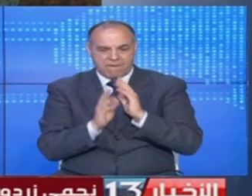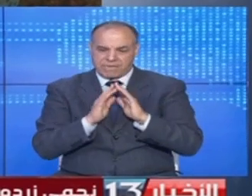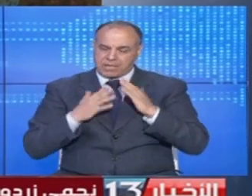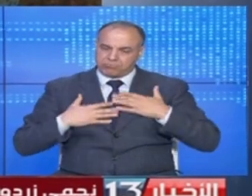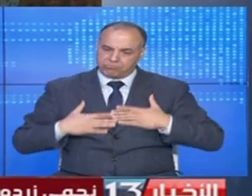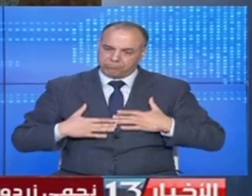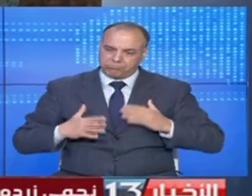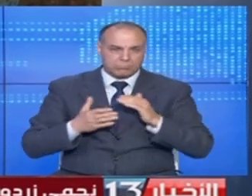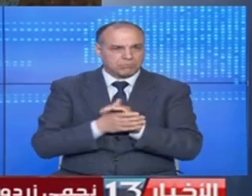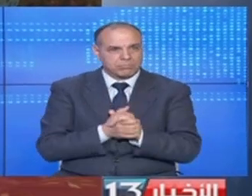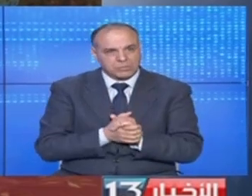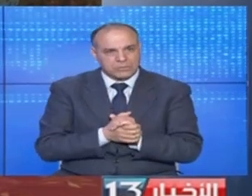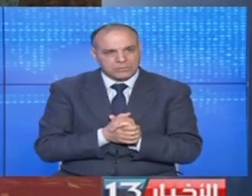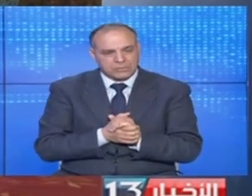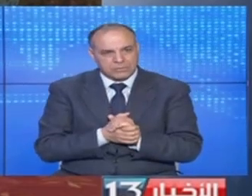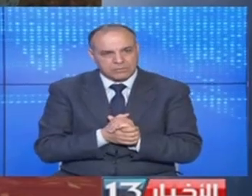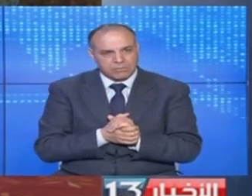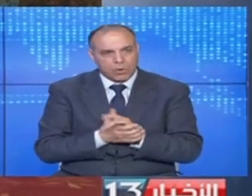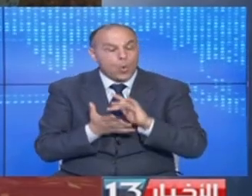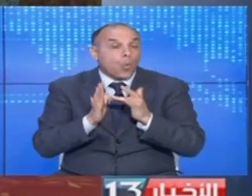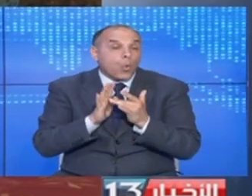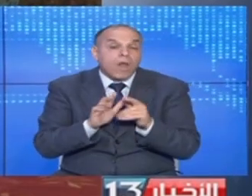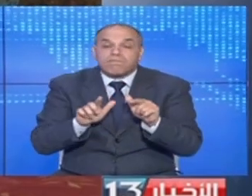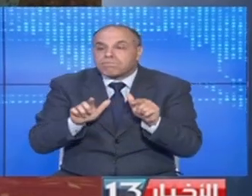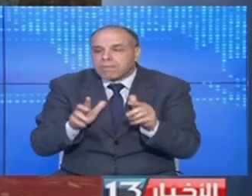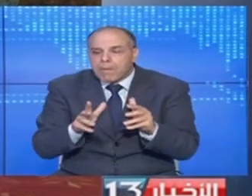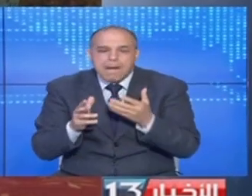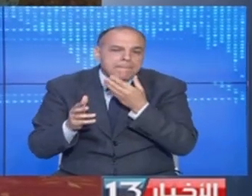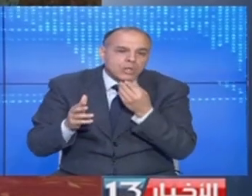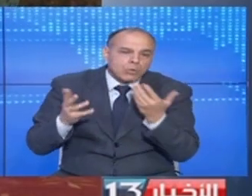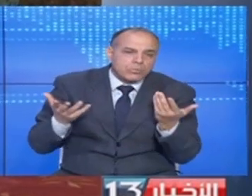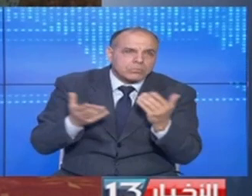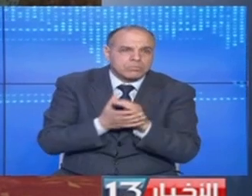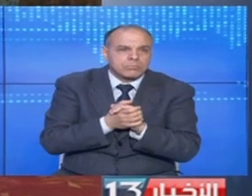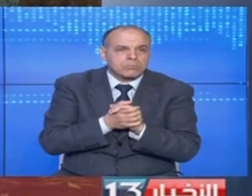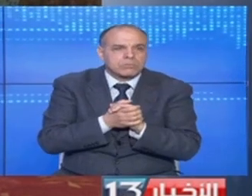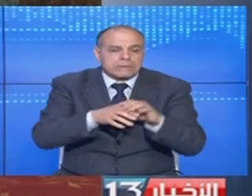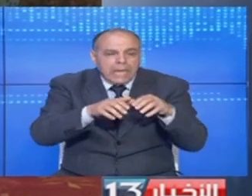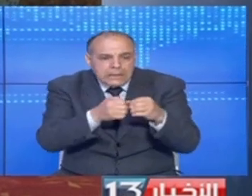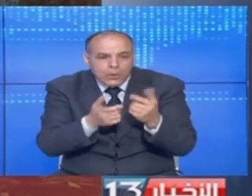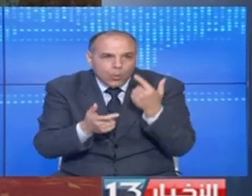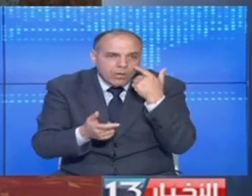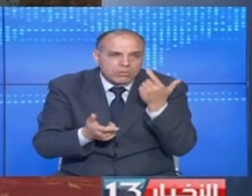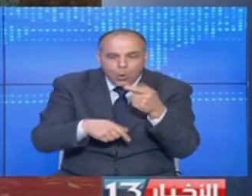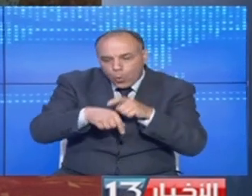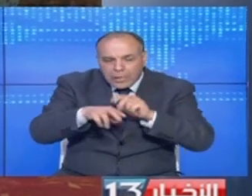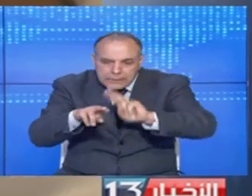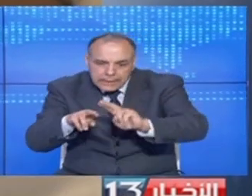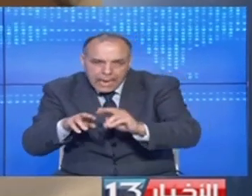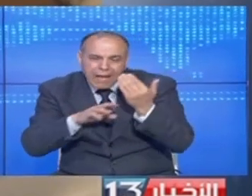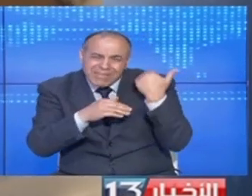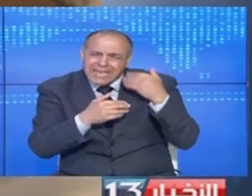اه اه كل حاجه نظرا حاجه ترصد ولكن لقي الوقت